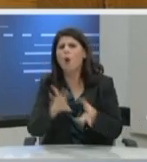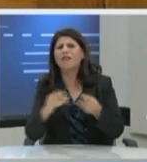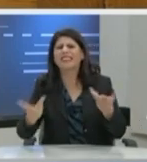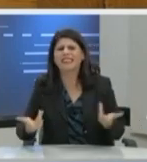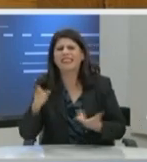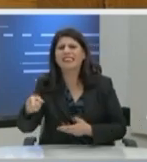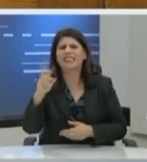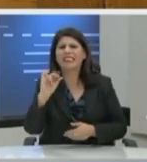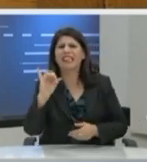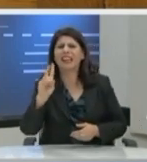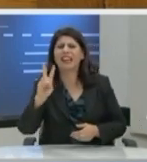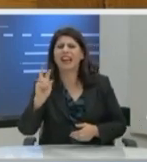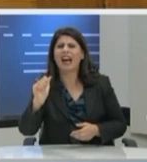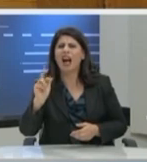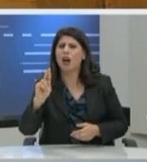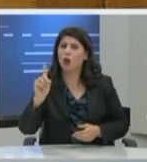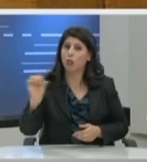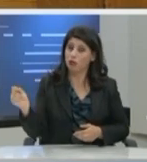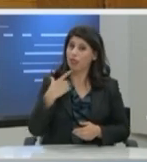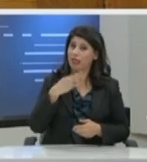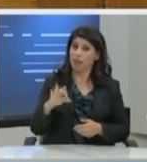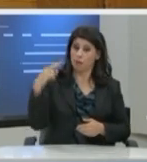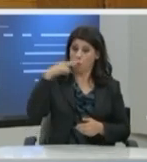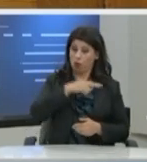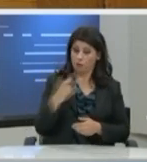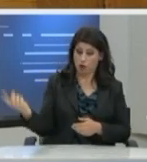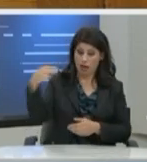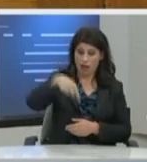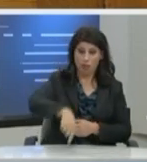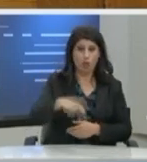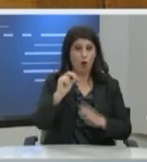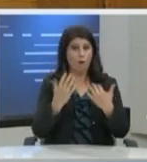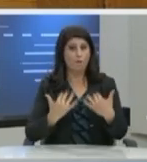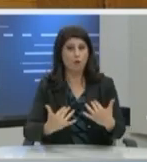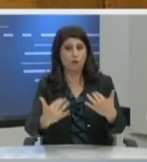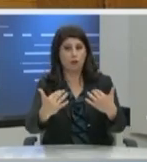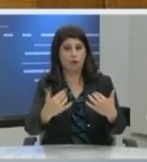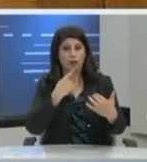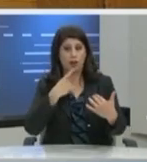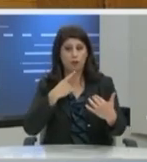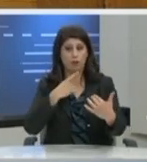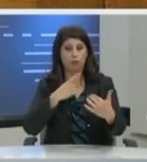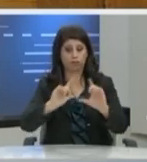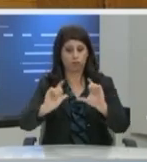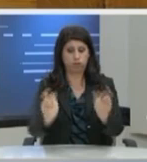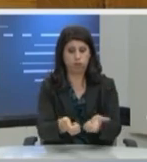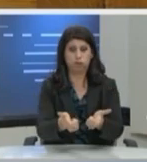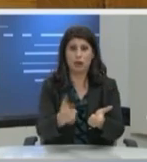ήτανε. Γιατί για να φτάσει ο Πρωθυπουργός εδώ να πει ότι συνέλαβε το